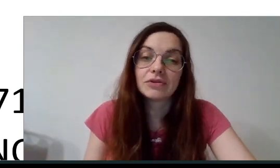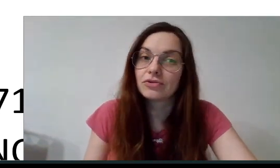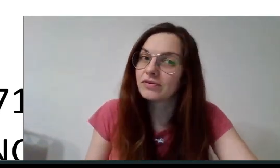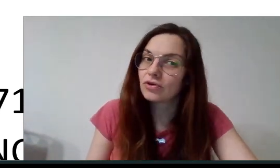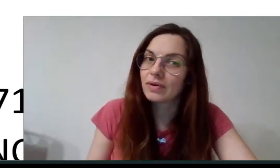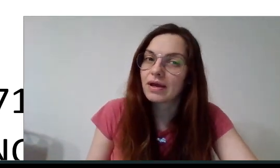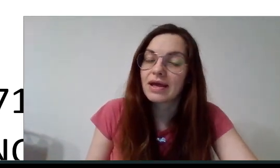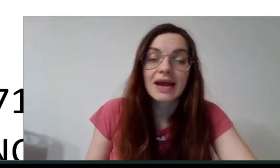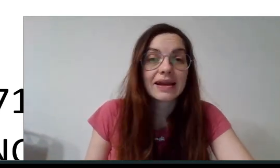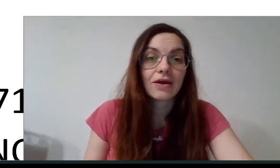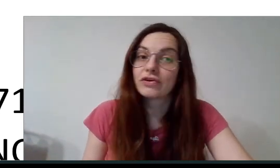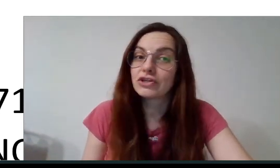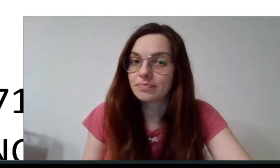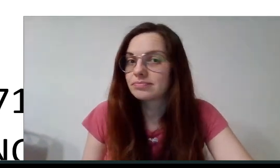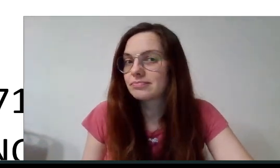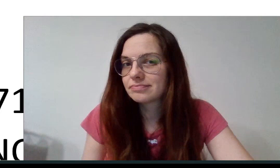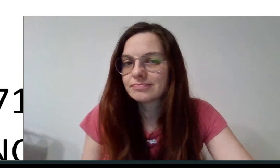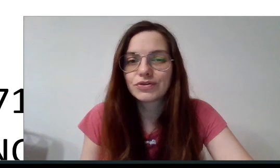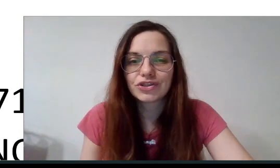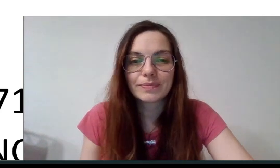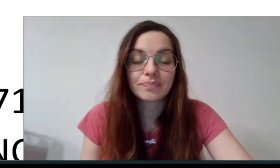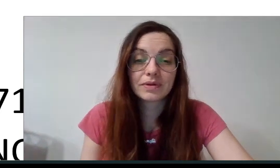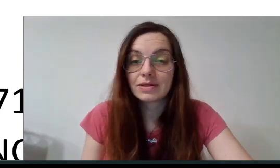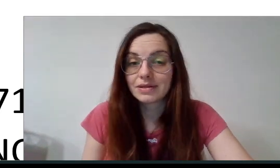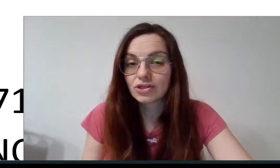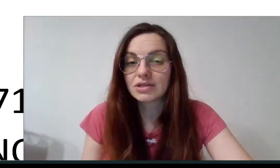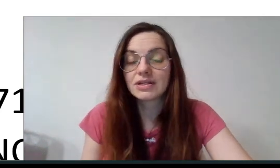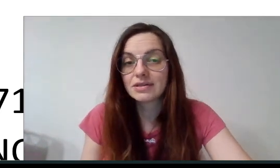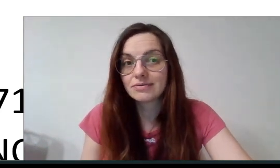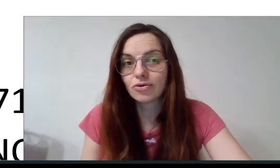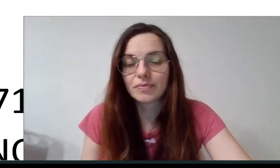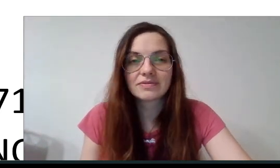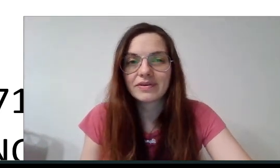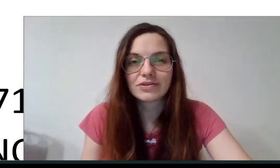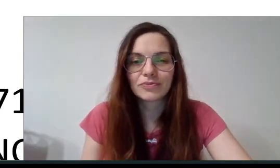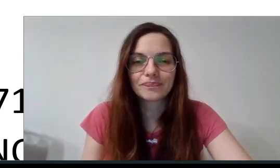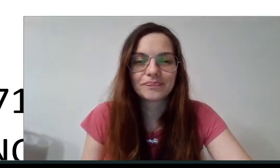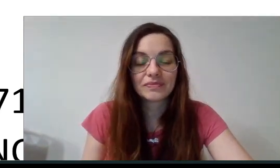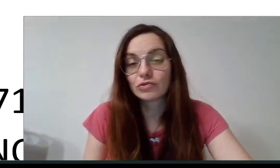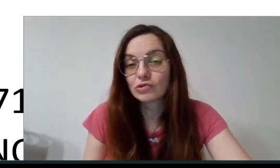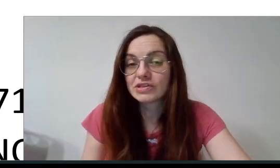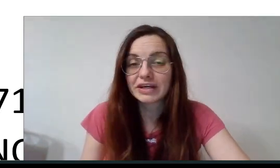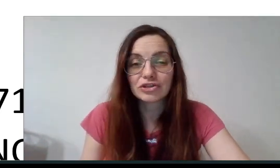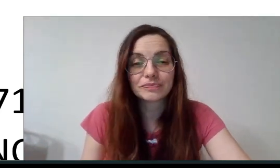torba. A ne, ovo je džep. Džemp ili tasche ili torba, sve isto. Odnosno iste